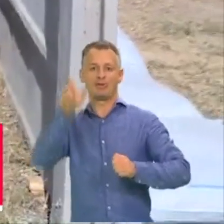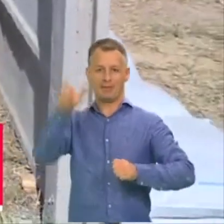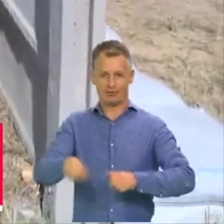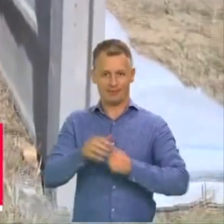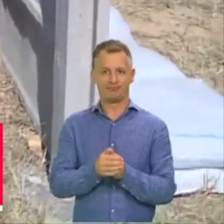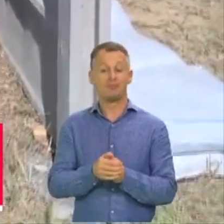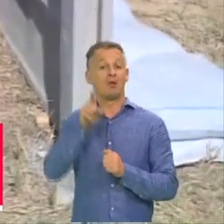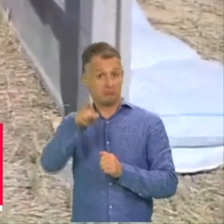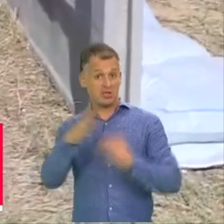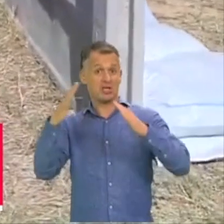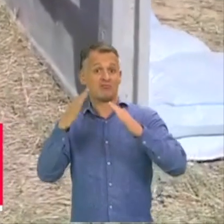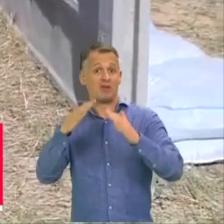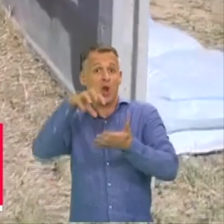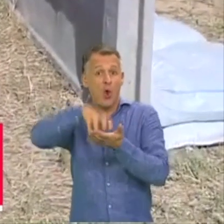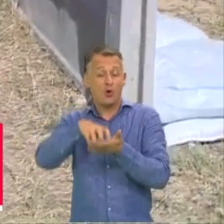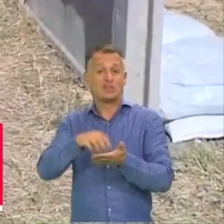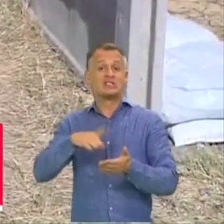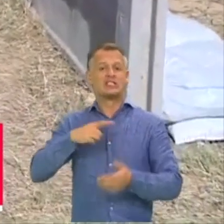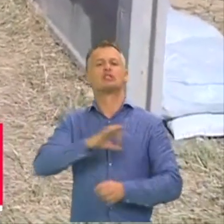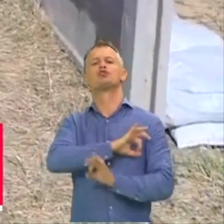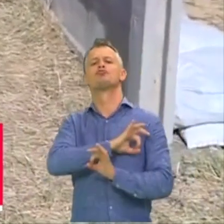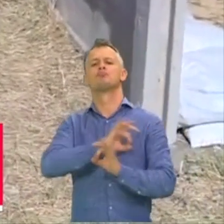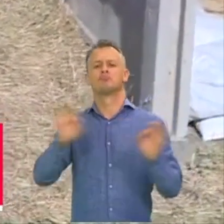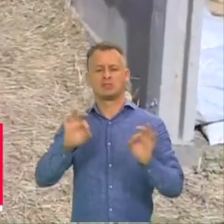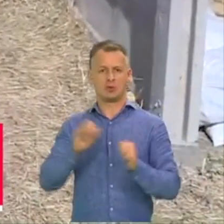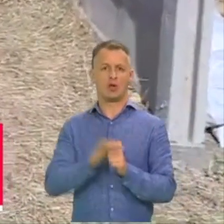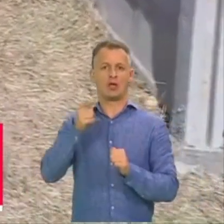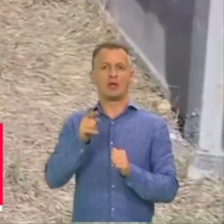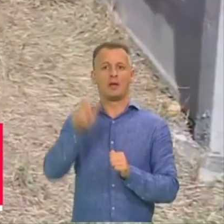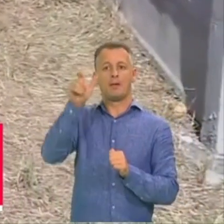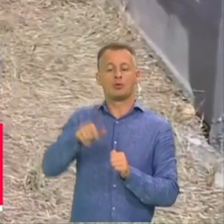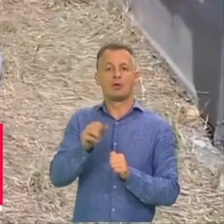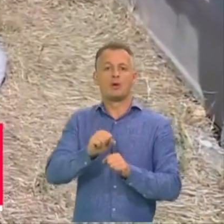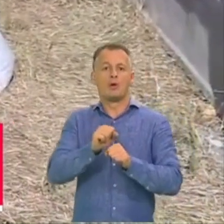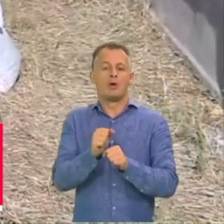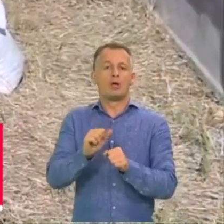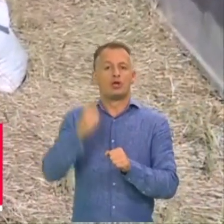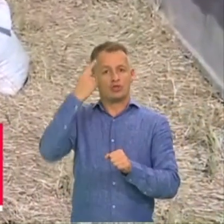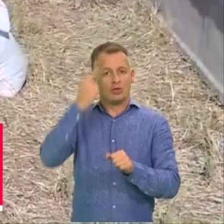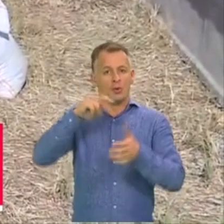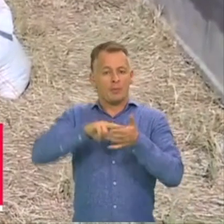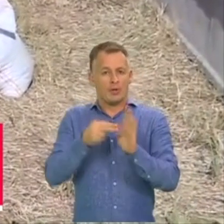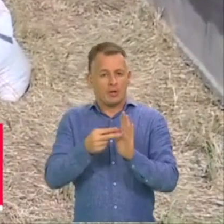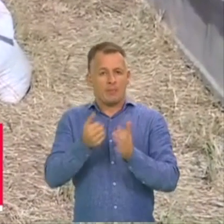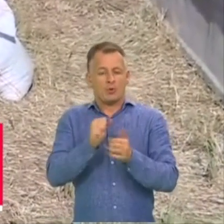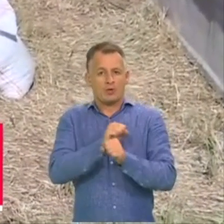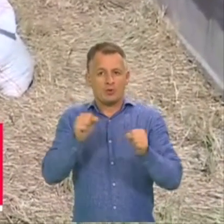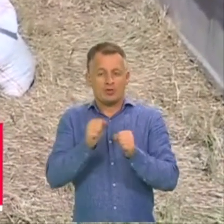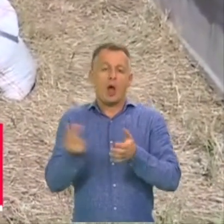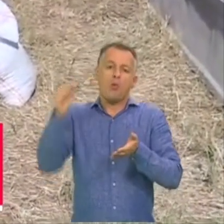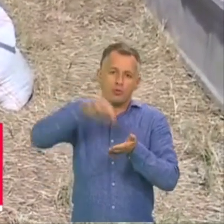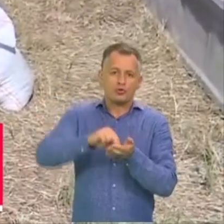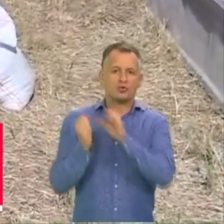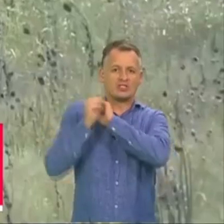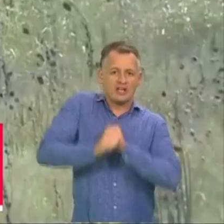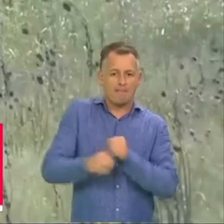Deși adăposturile sunt deja suficient de sigure, geniștii le-au fortificat cu un strat suplimentar de saci umpluți cu pământ pentru